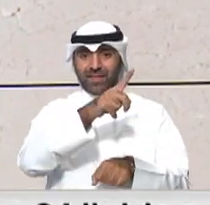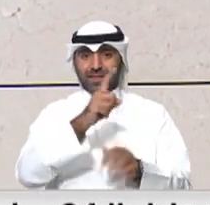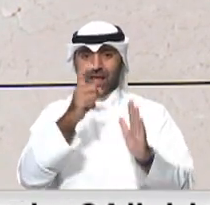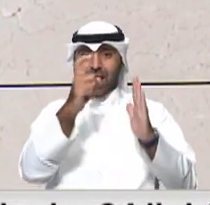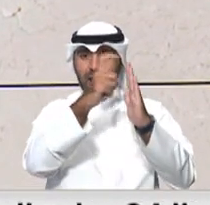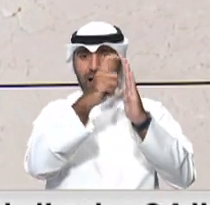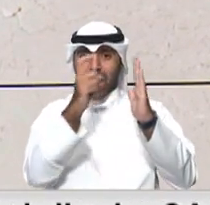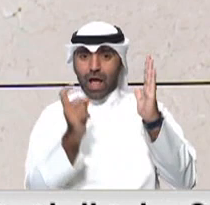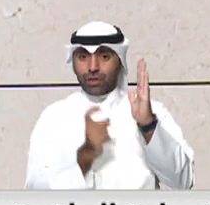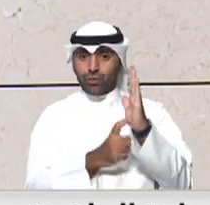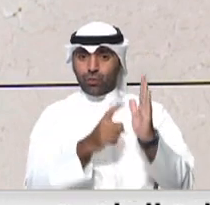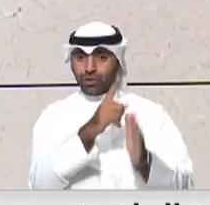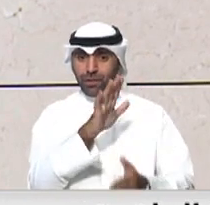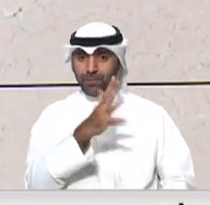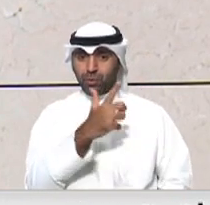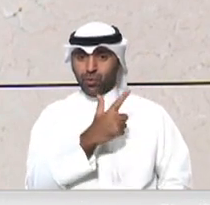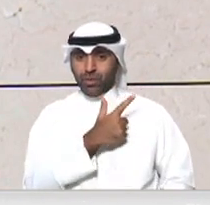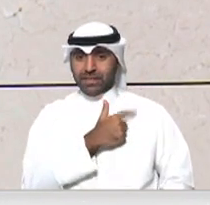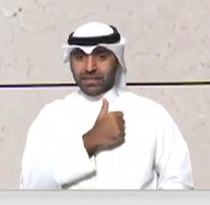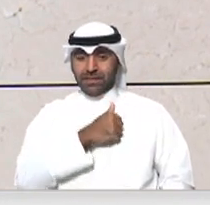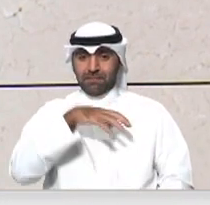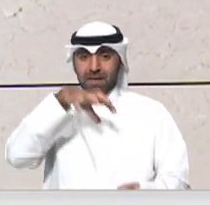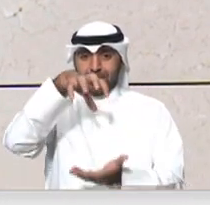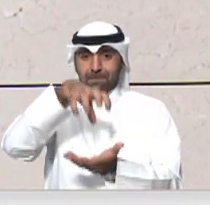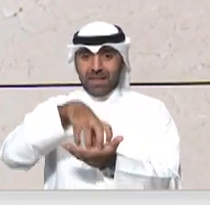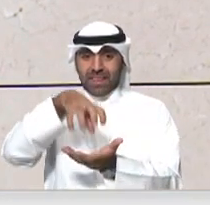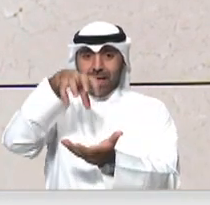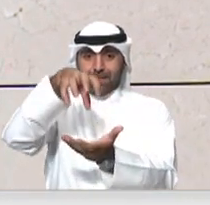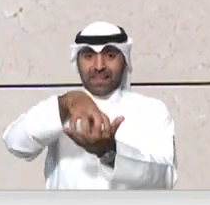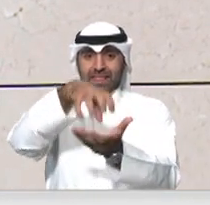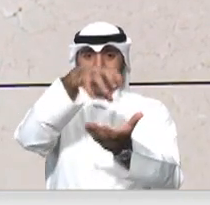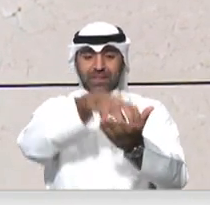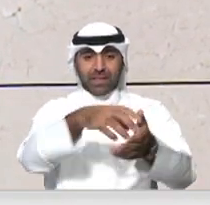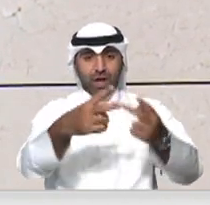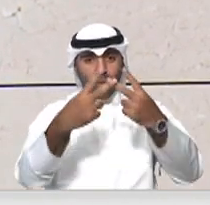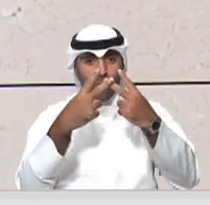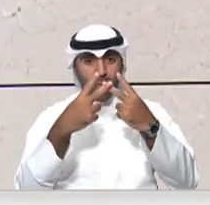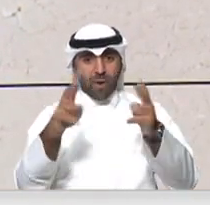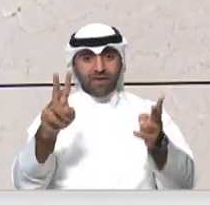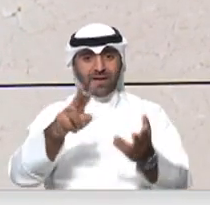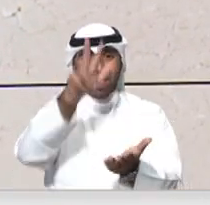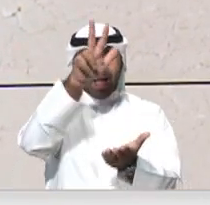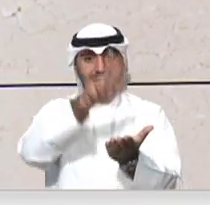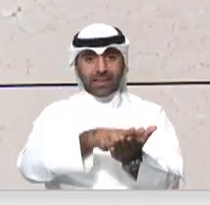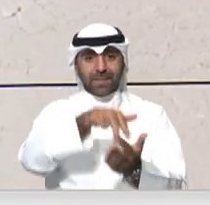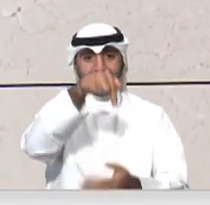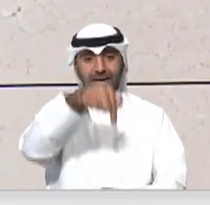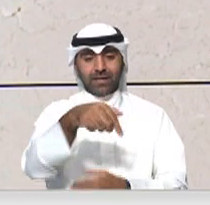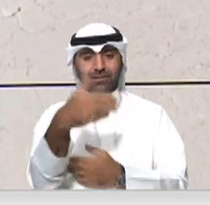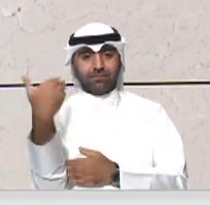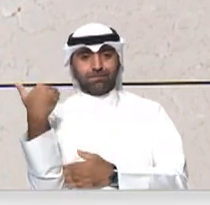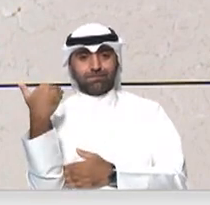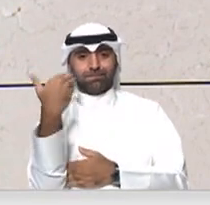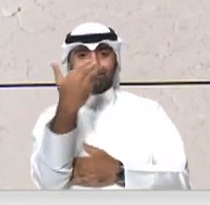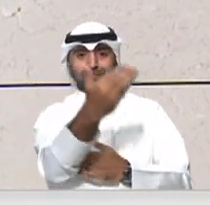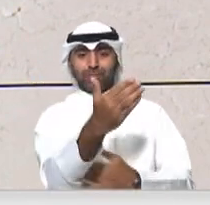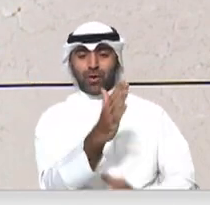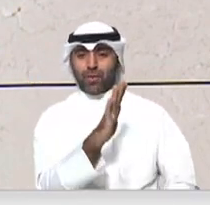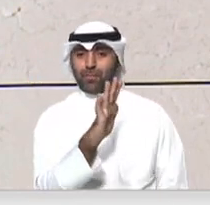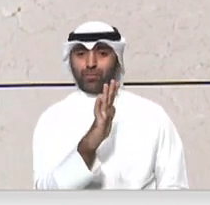أهمية كبيرة. صدر من قرار وزاري من مجلس الوزراء، رفع على أخوانكم في المجلس